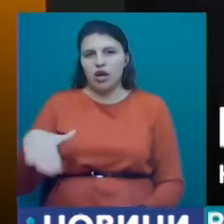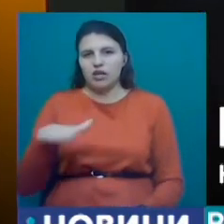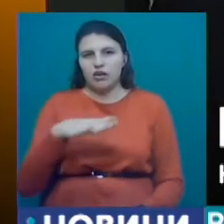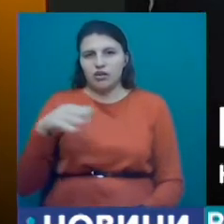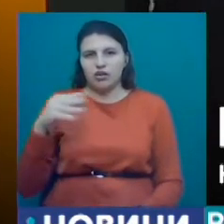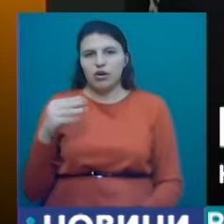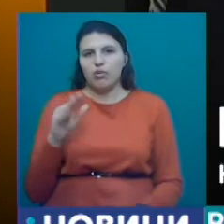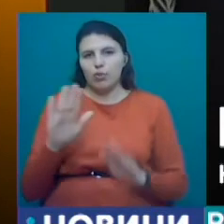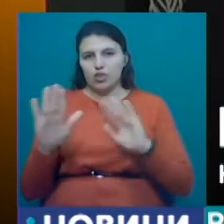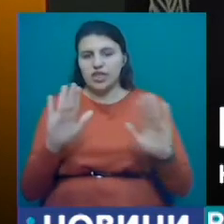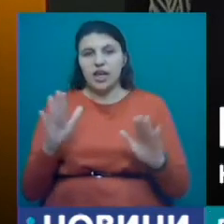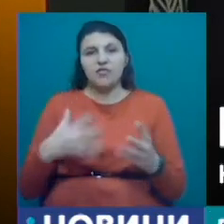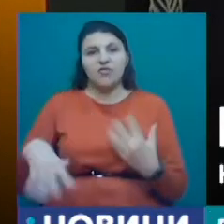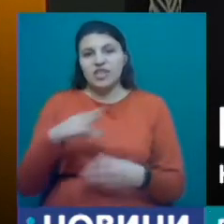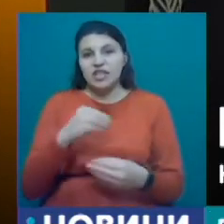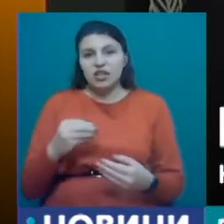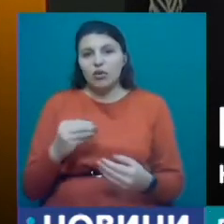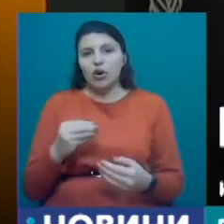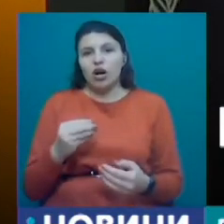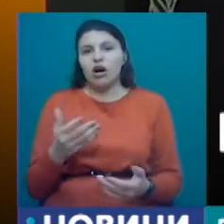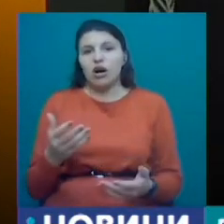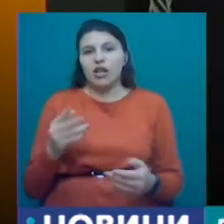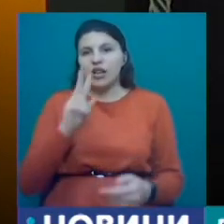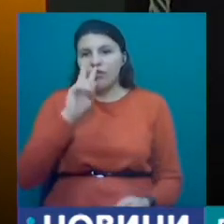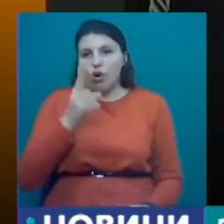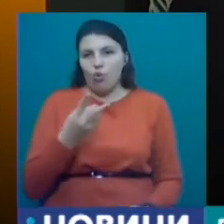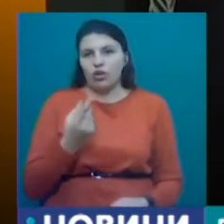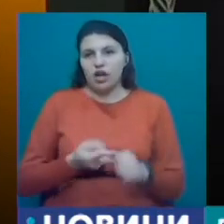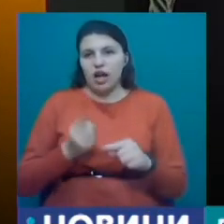фактически, они получены в результате 2-летней работы. В